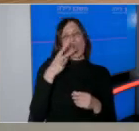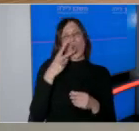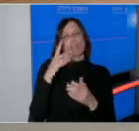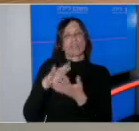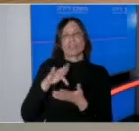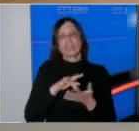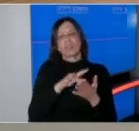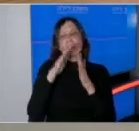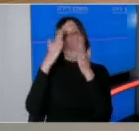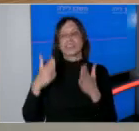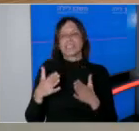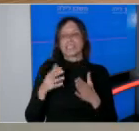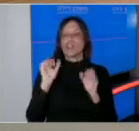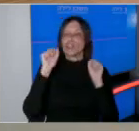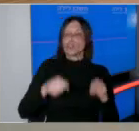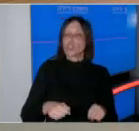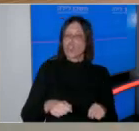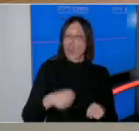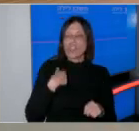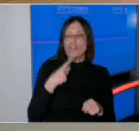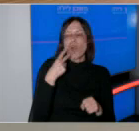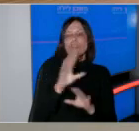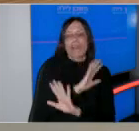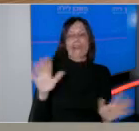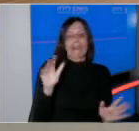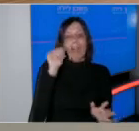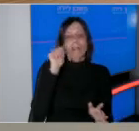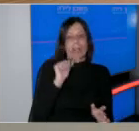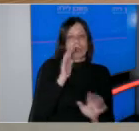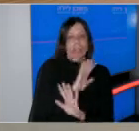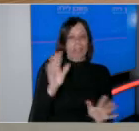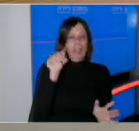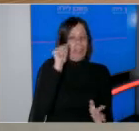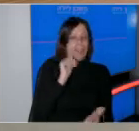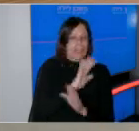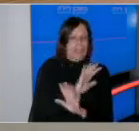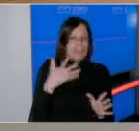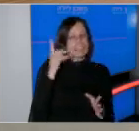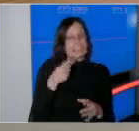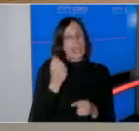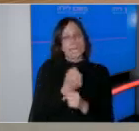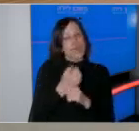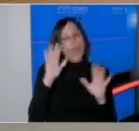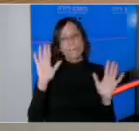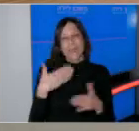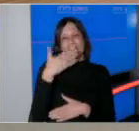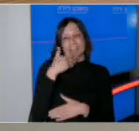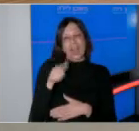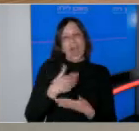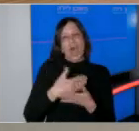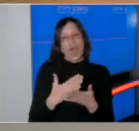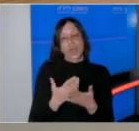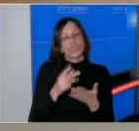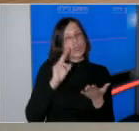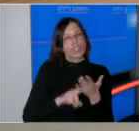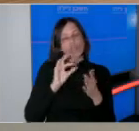ולא לגלות שום דבר חוץ מלבן על לבן. צריכים גם פעולה מהירה של מדינת ישראל לחלוקה צודקת של